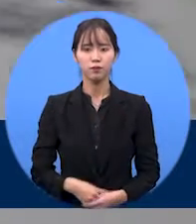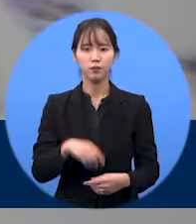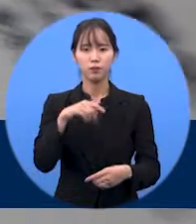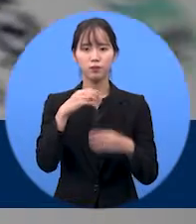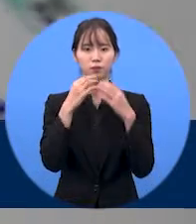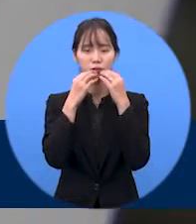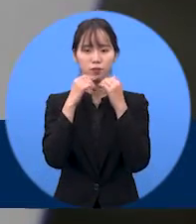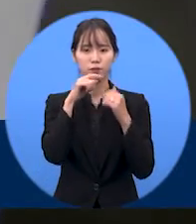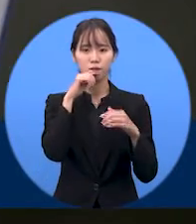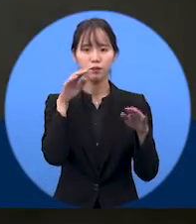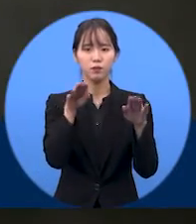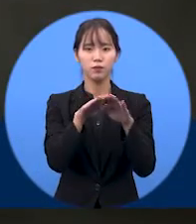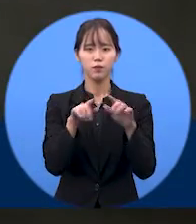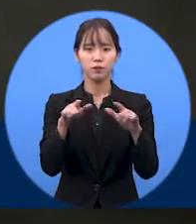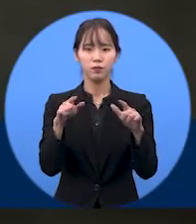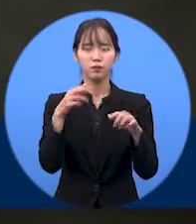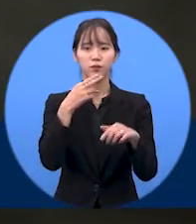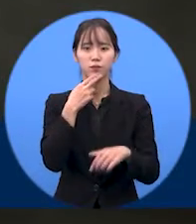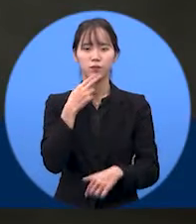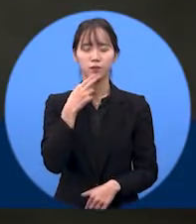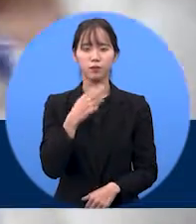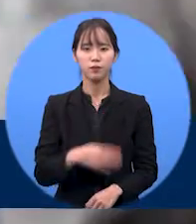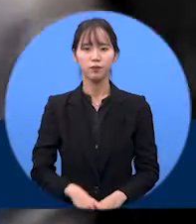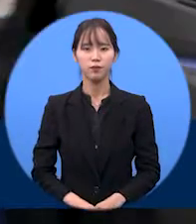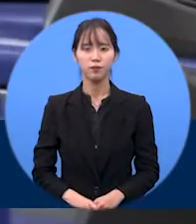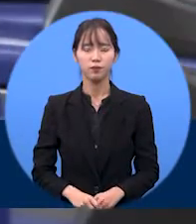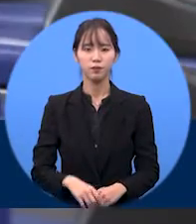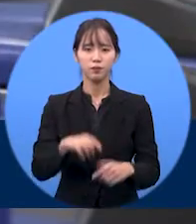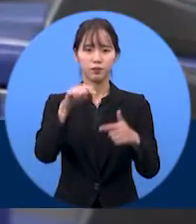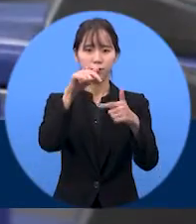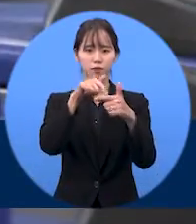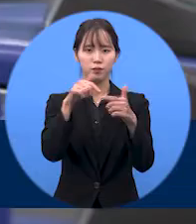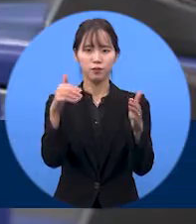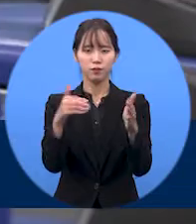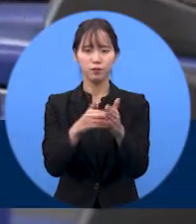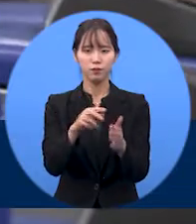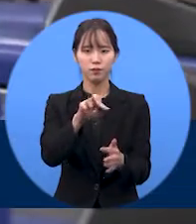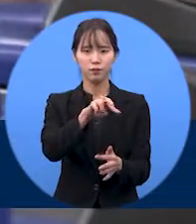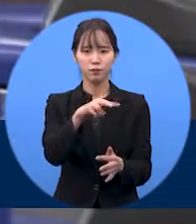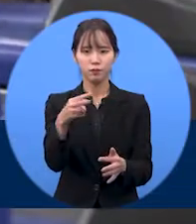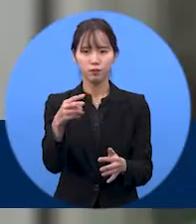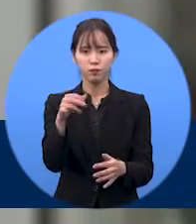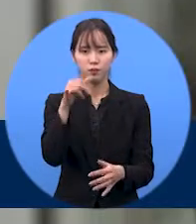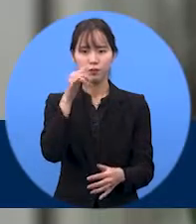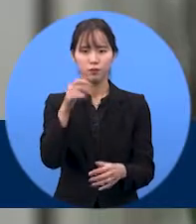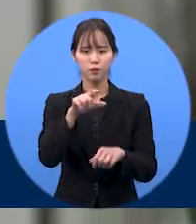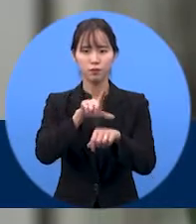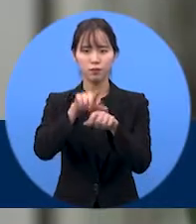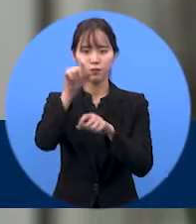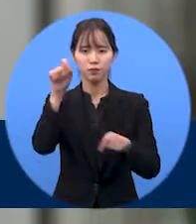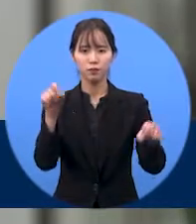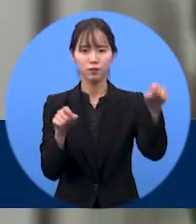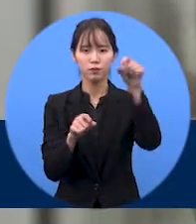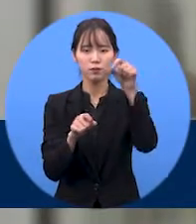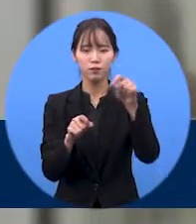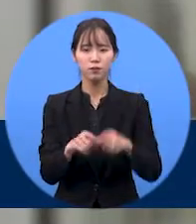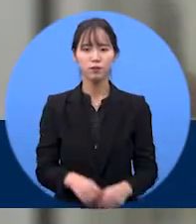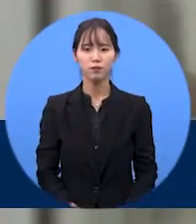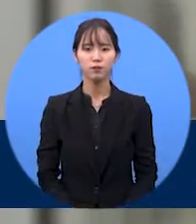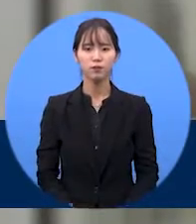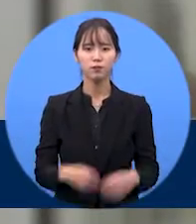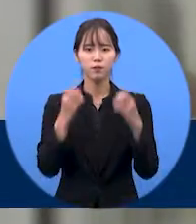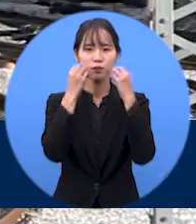않습니다. 그동안 청량리에서 강남까지 이동하는 데에는 환승 1회를 포함해 3, 40분가량이